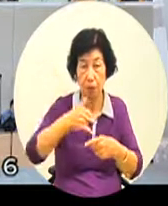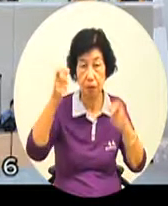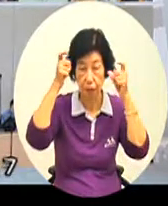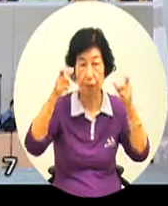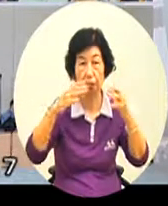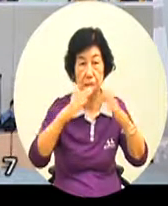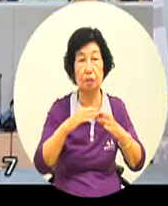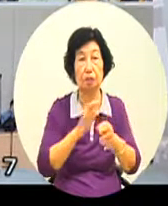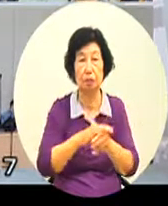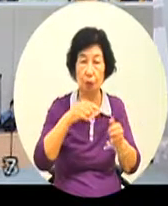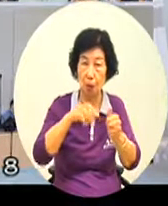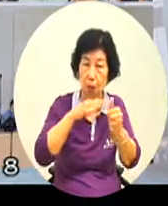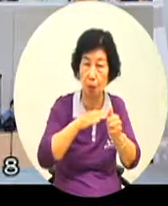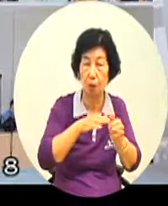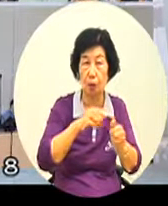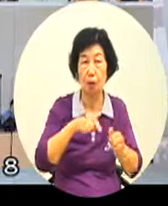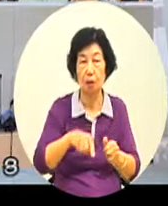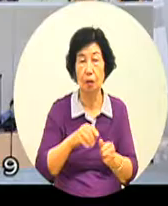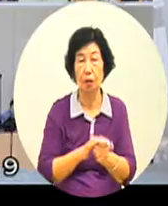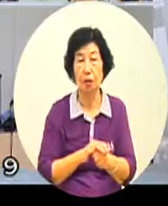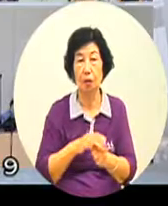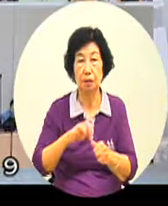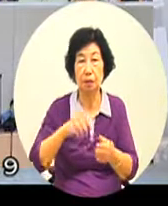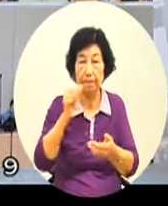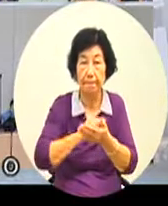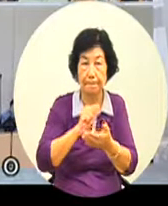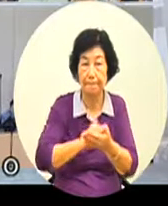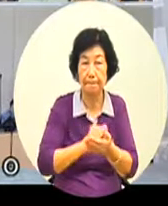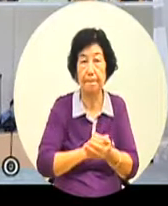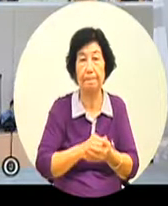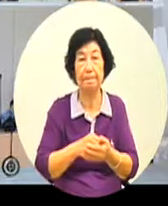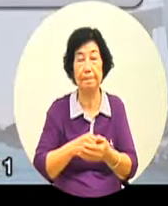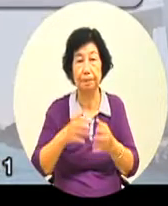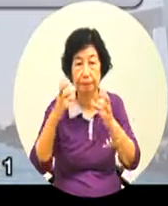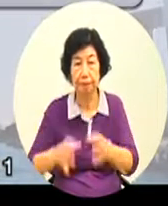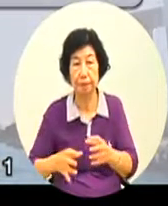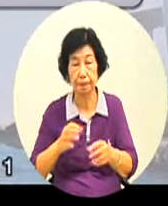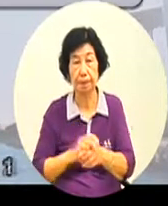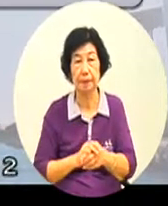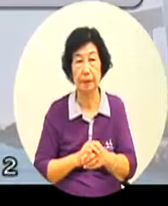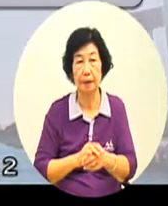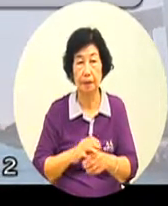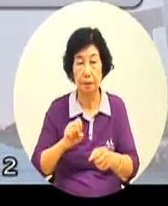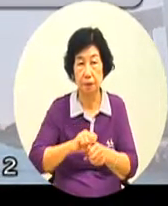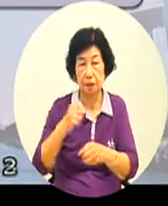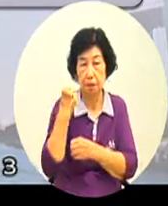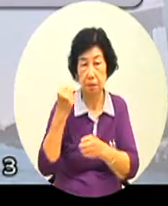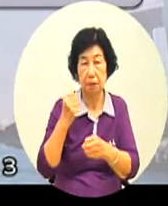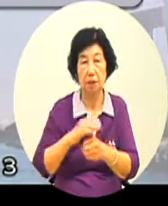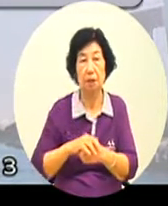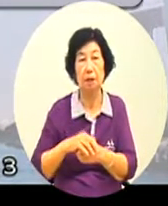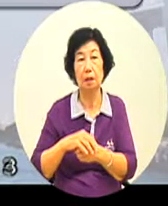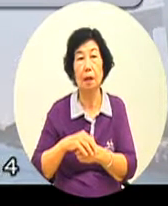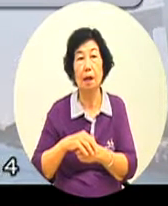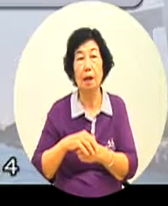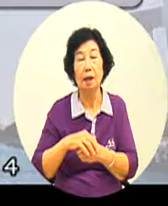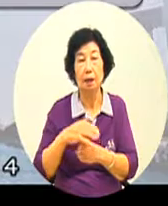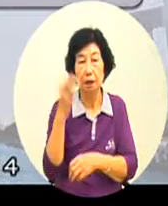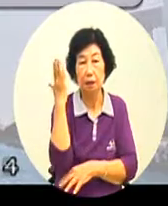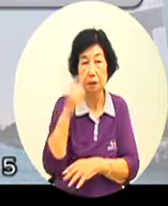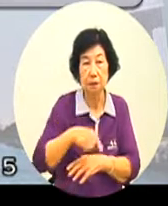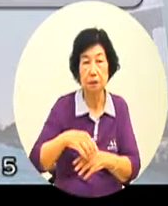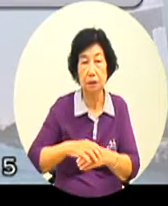督访，经评定本市为绩优单位。在强化政军联系及灾防协调功